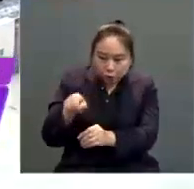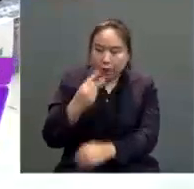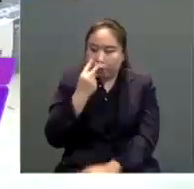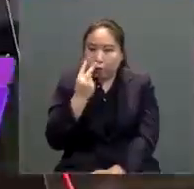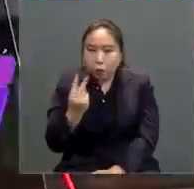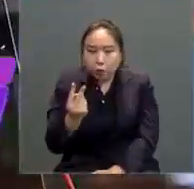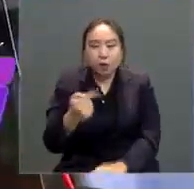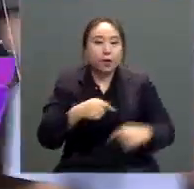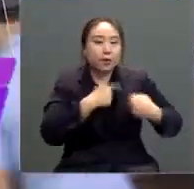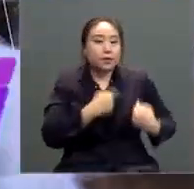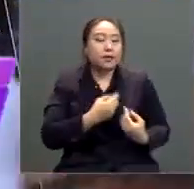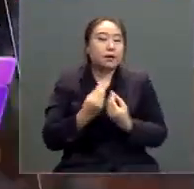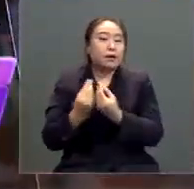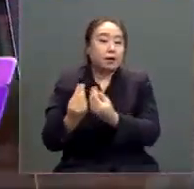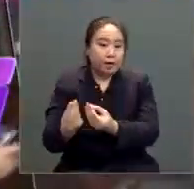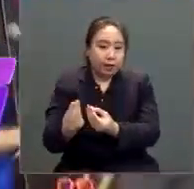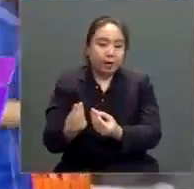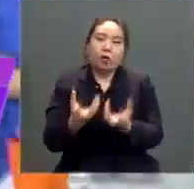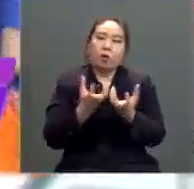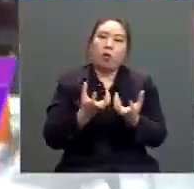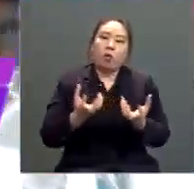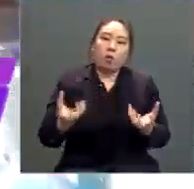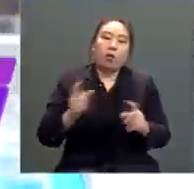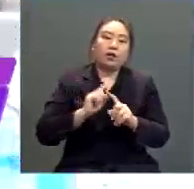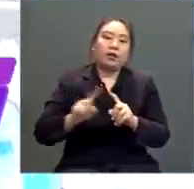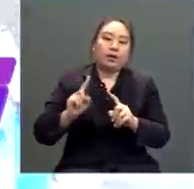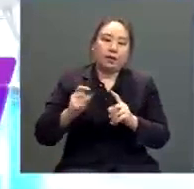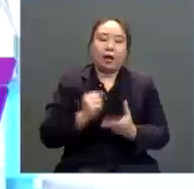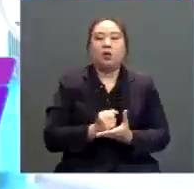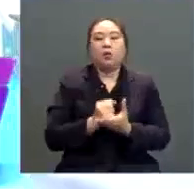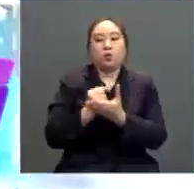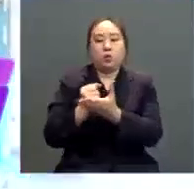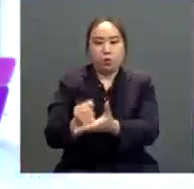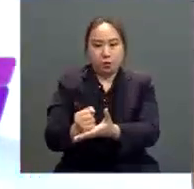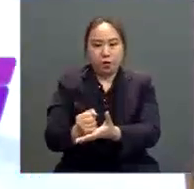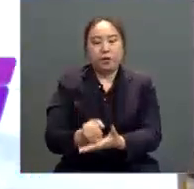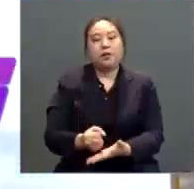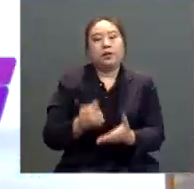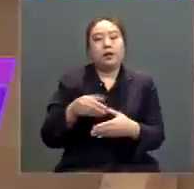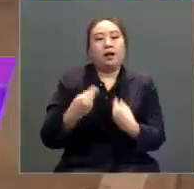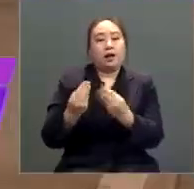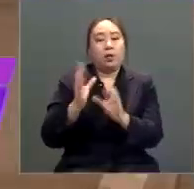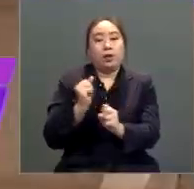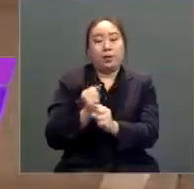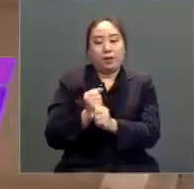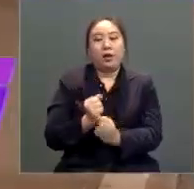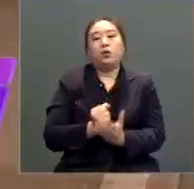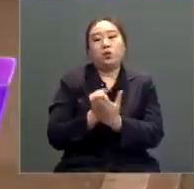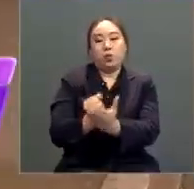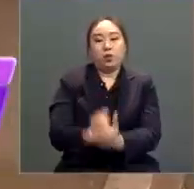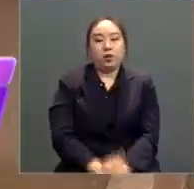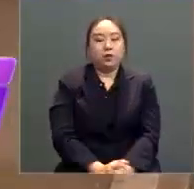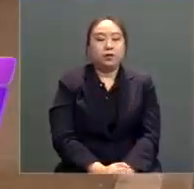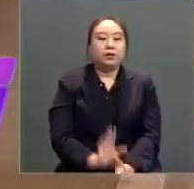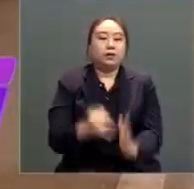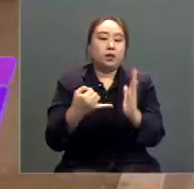พร้อมทั้งให้กำลังใจและส่งมอบสิ่งของเพื่อช่วยในการสนับสนุนด้านการทำงานให้แก่เจ้าหน้าที่โดยพื้น